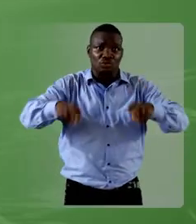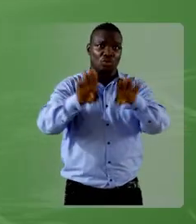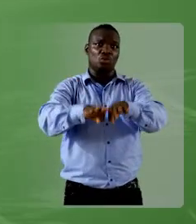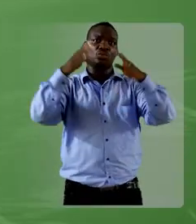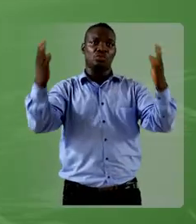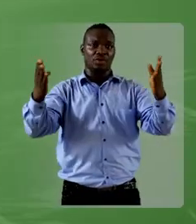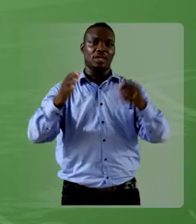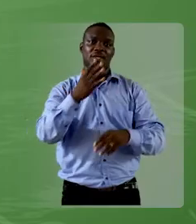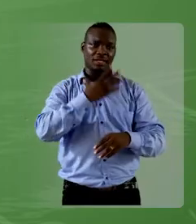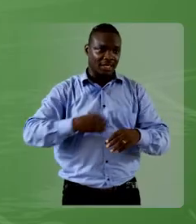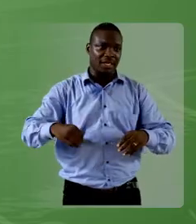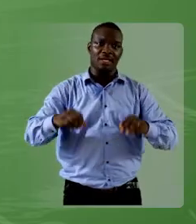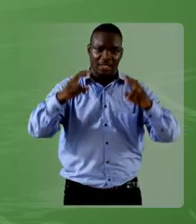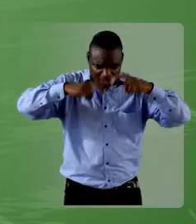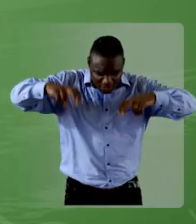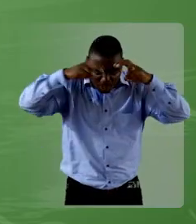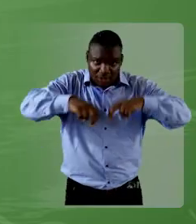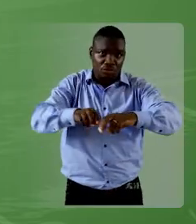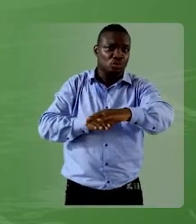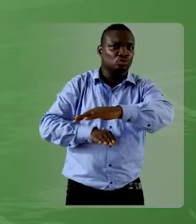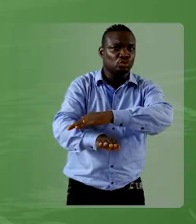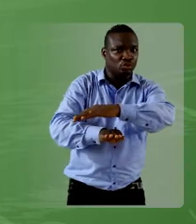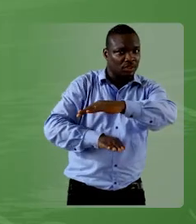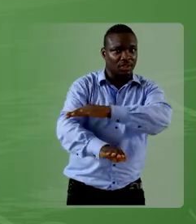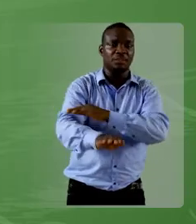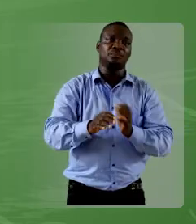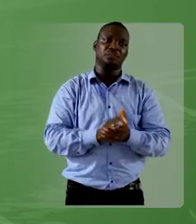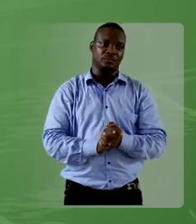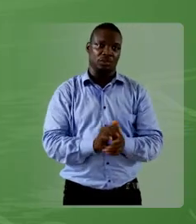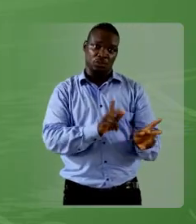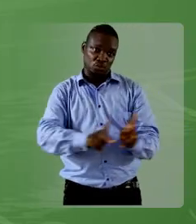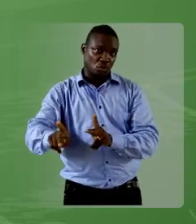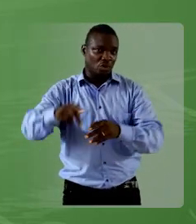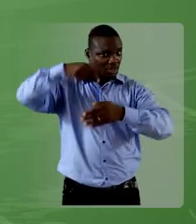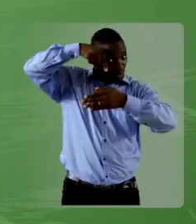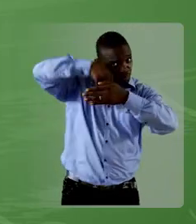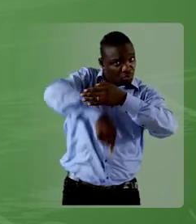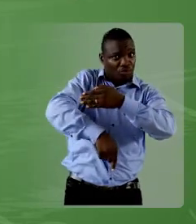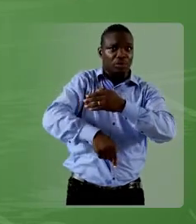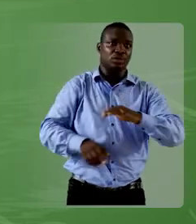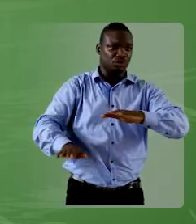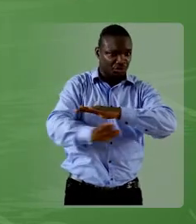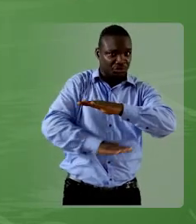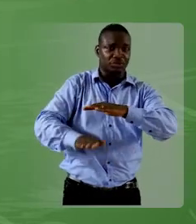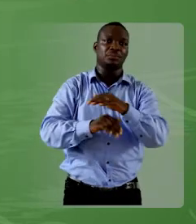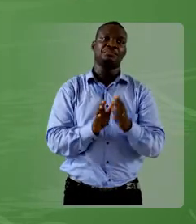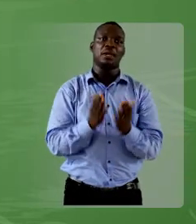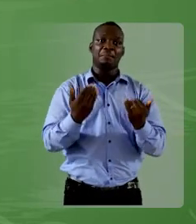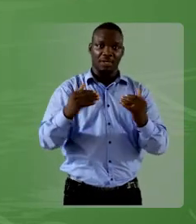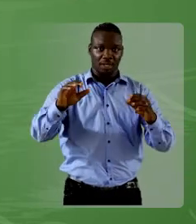ouvert et l'exploitation souterraine, selon la profondeur du gîte. Conclusion